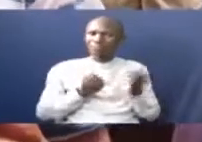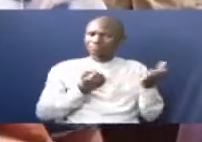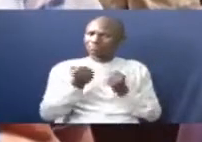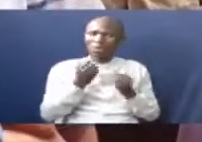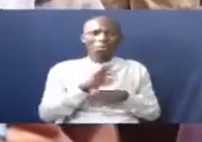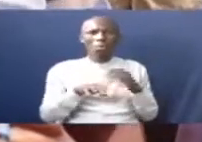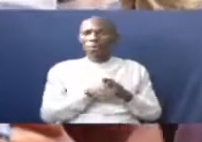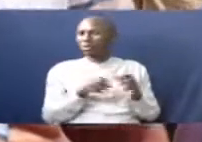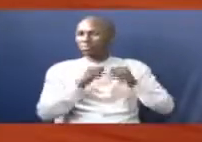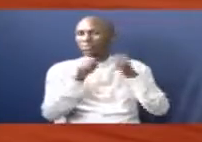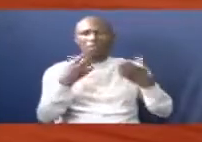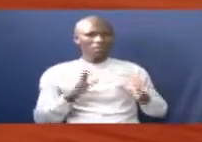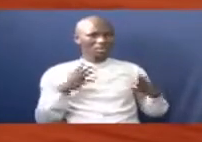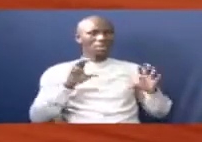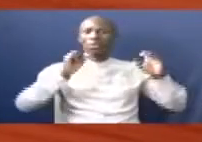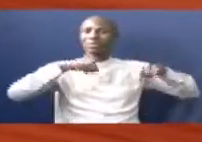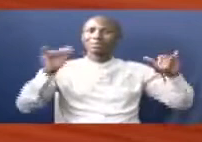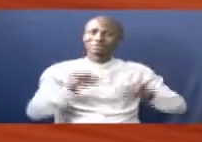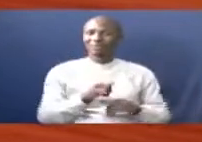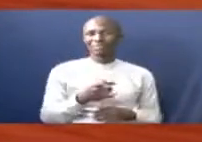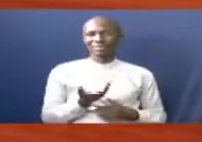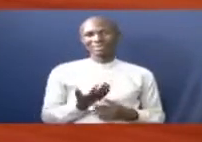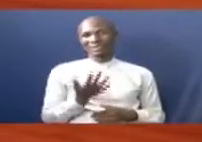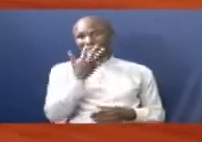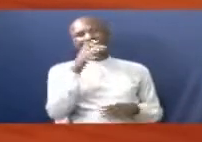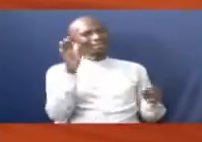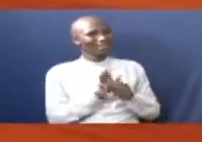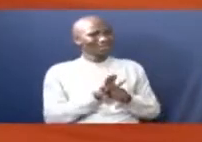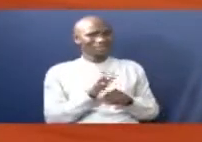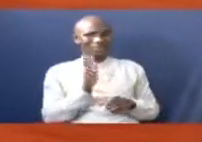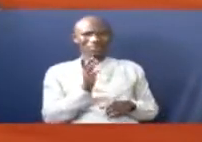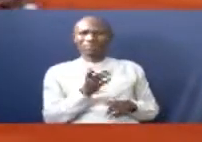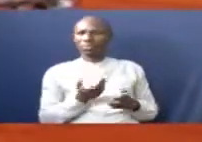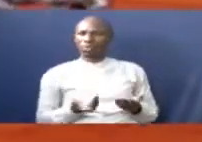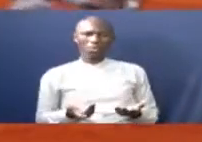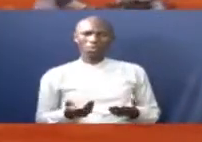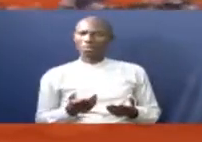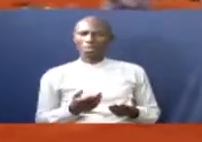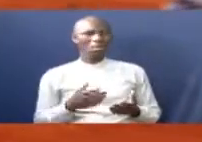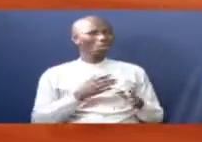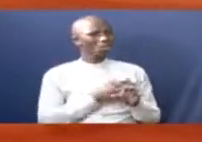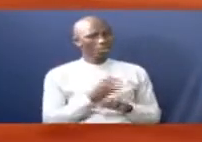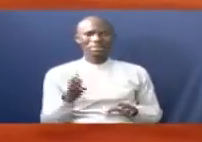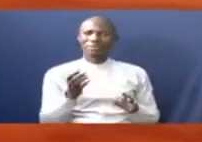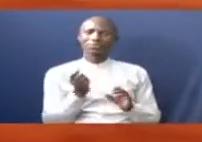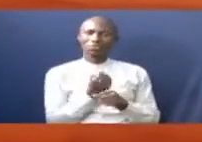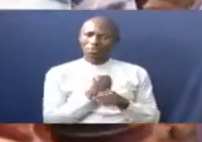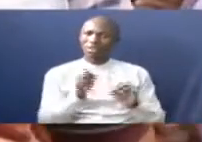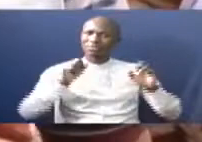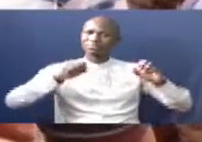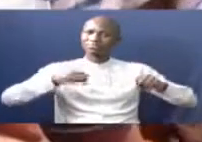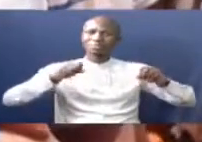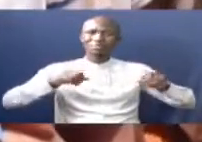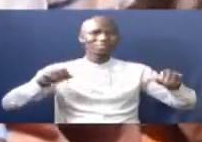siya nange kie. Andoma mota siya nangwe keto. Na tuka yokuwa tangalama. Sio sobe siya ngale, sio sobe siya ngale,